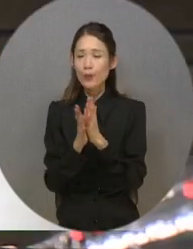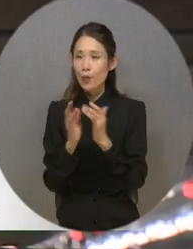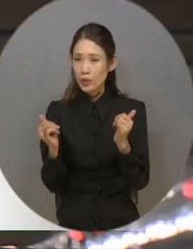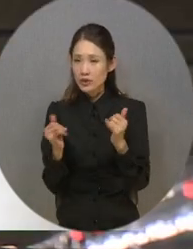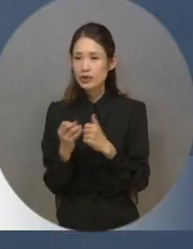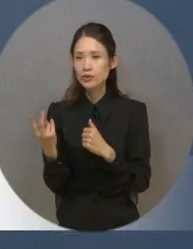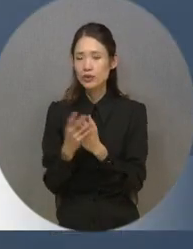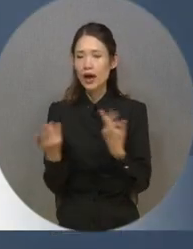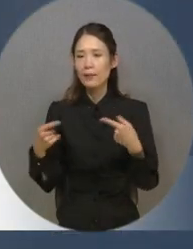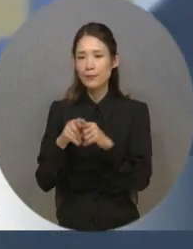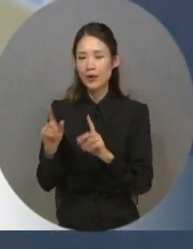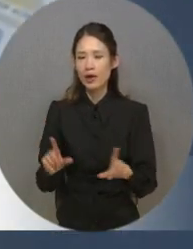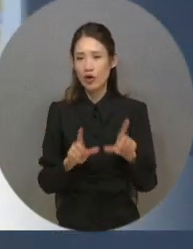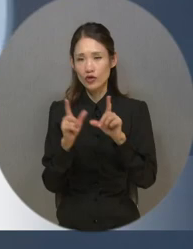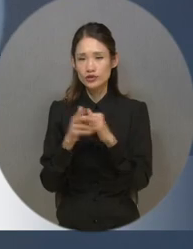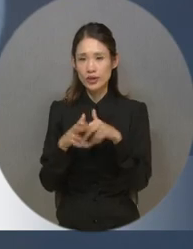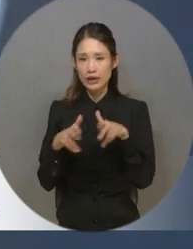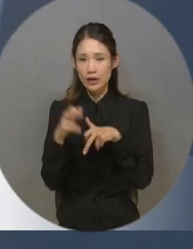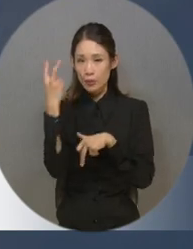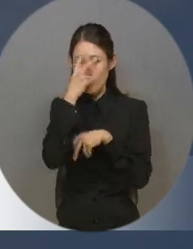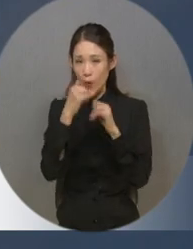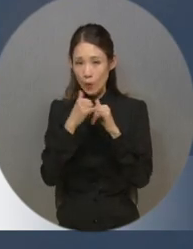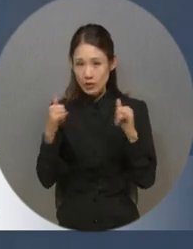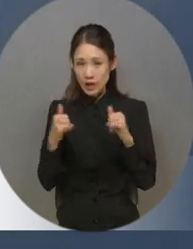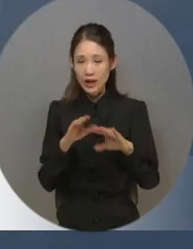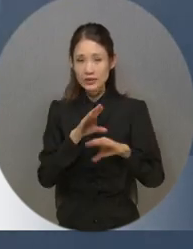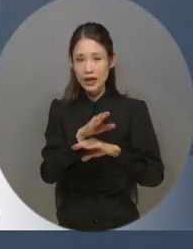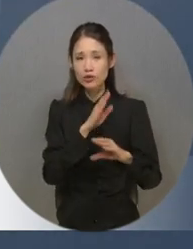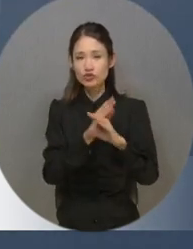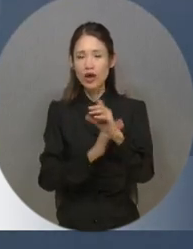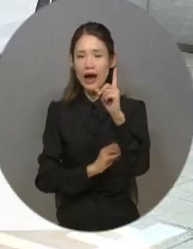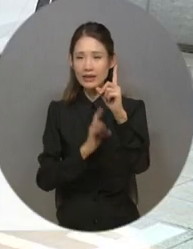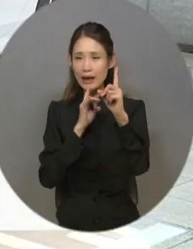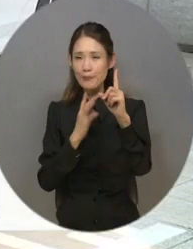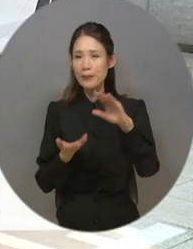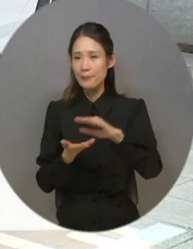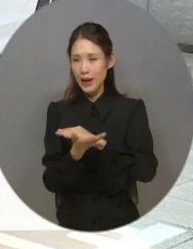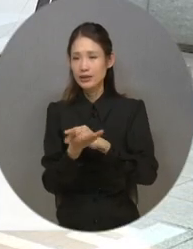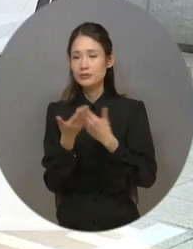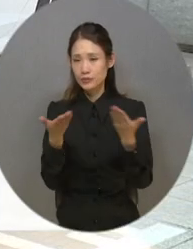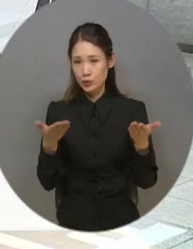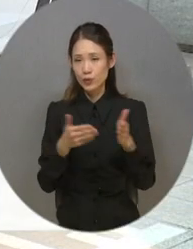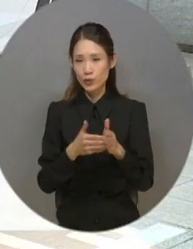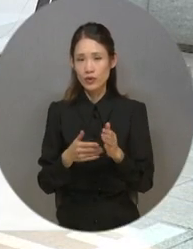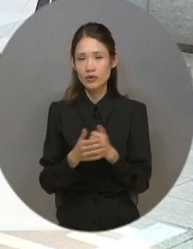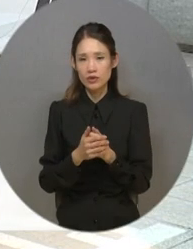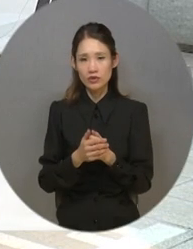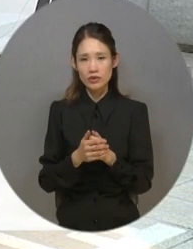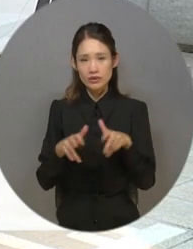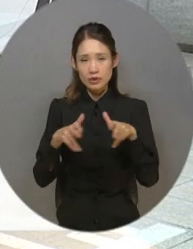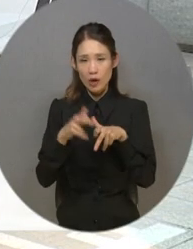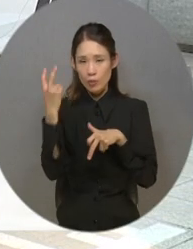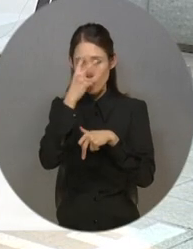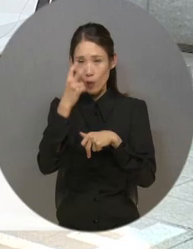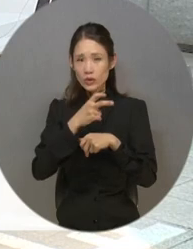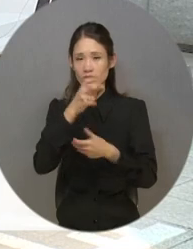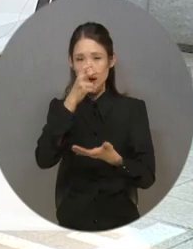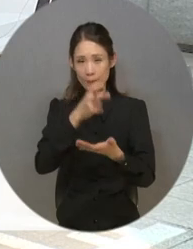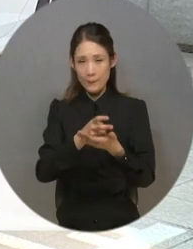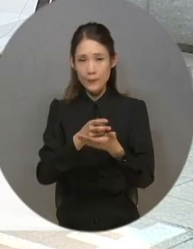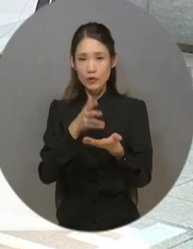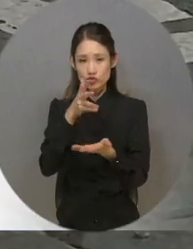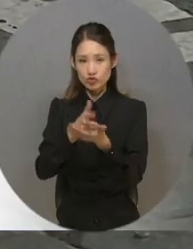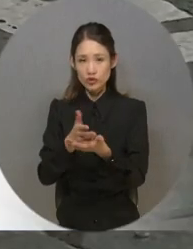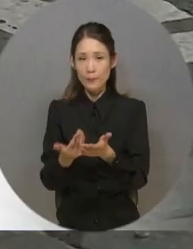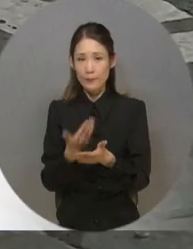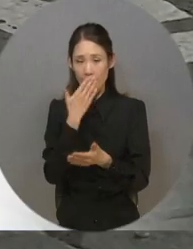또는 함께 거주하는 장애인 보호자의 자동차 중 한 대만 발급이 됩니다 하지만 장애인 보호자용 주차증이 발급